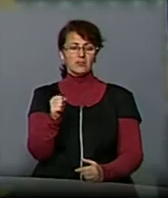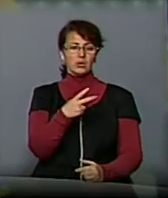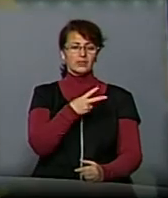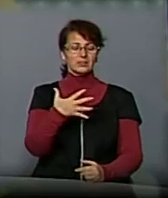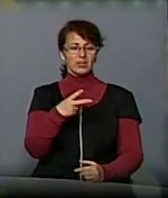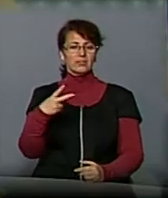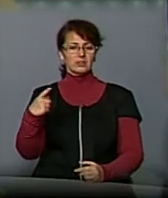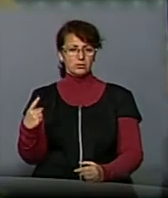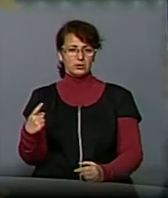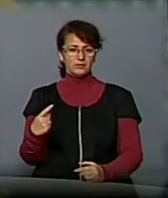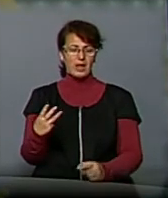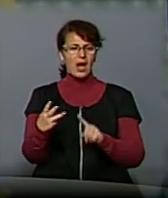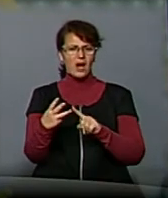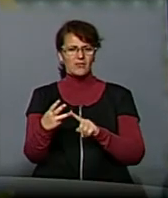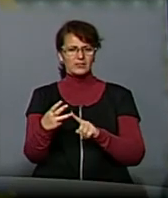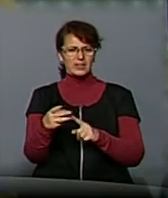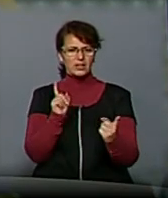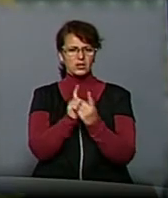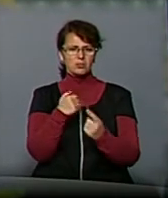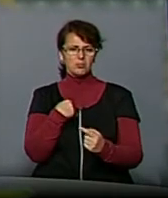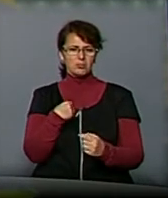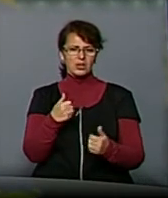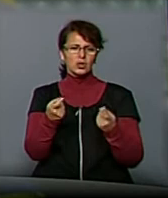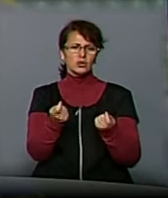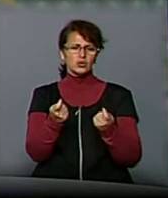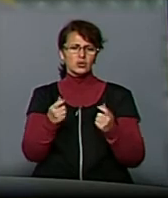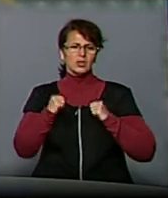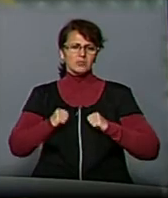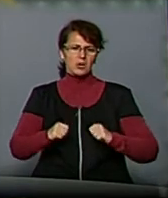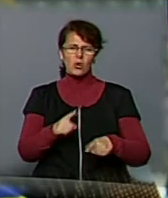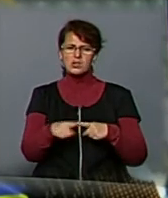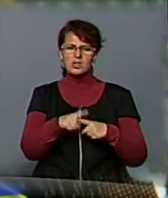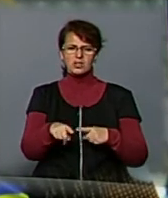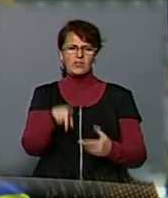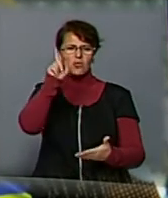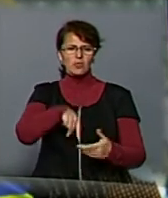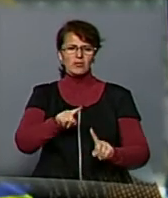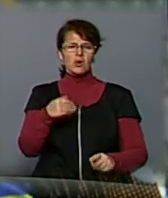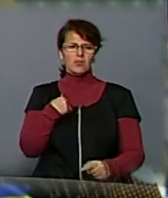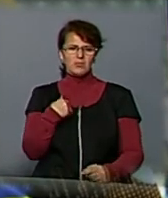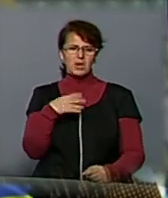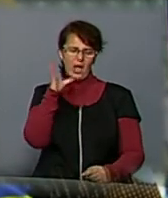партії ми трошки заспокоїлися, зашвидко повірили, що ми вже виграли. І